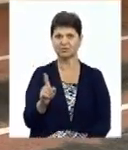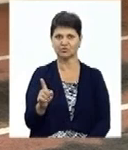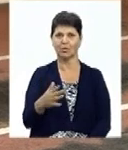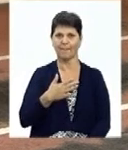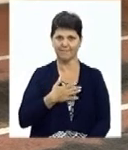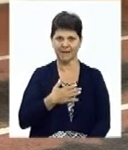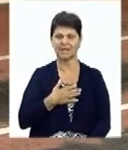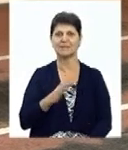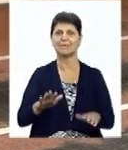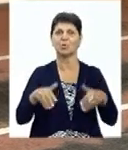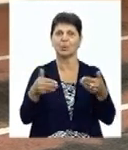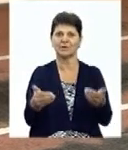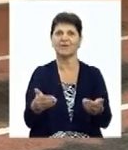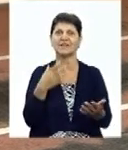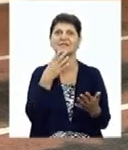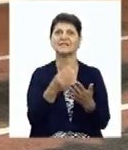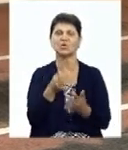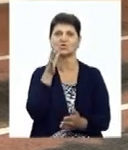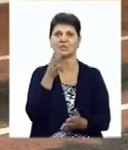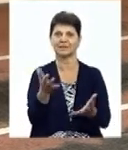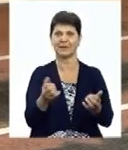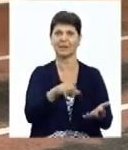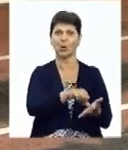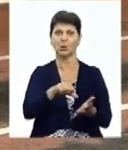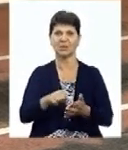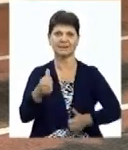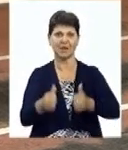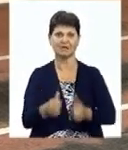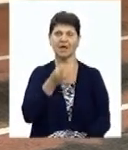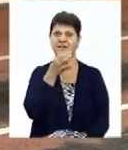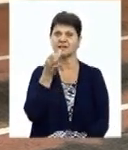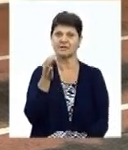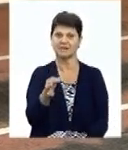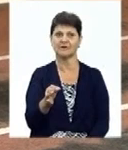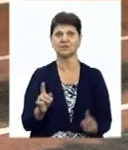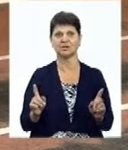час приймати участь в цих змаганнях, сказавши, що